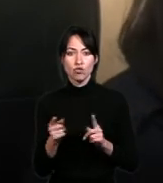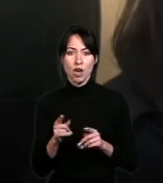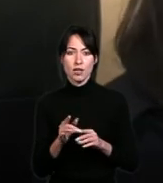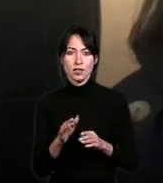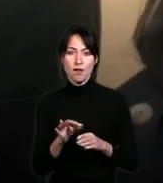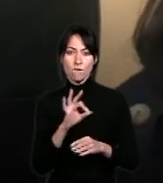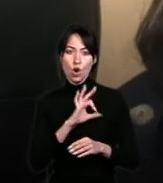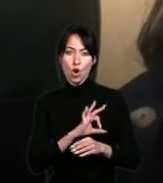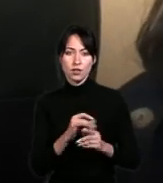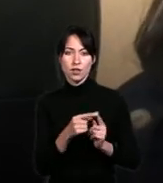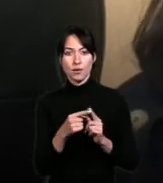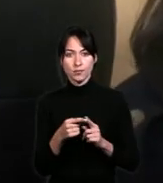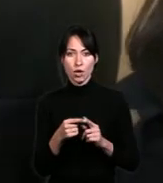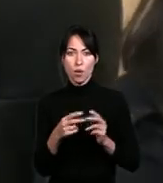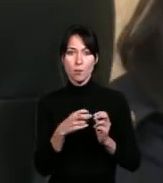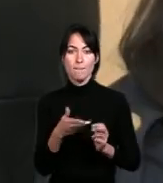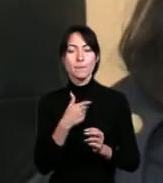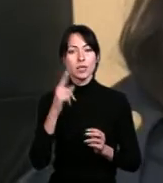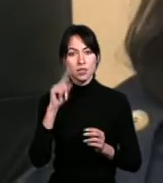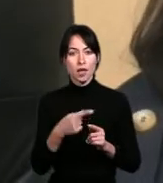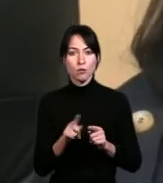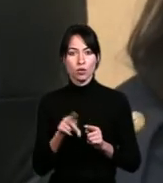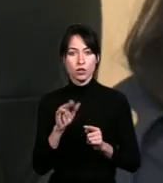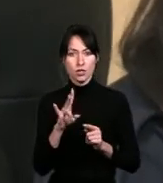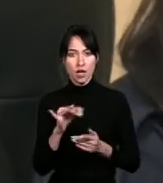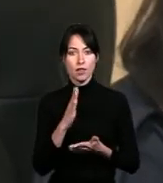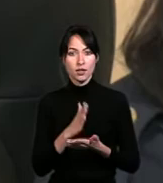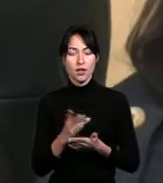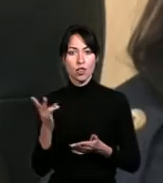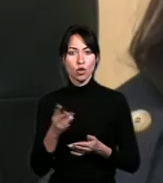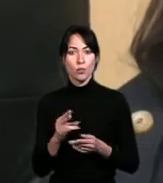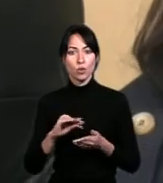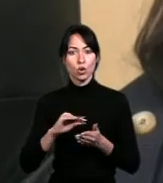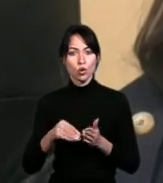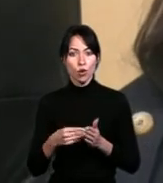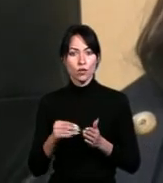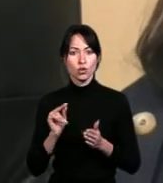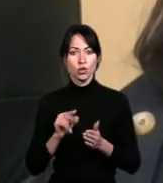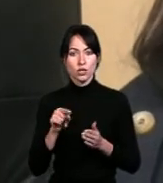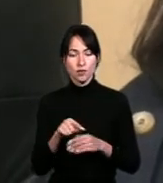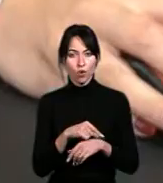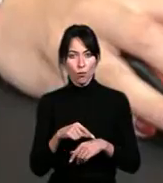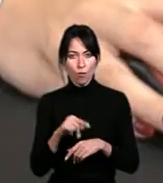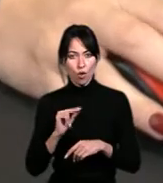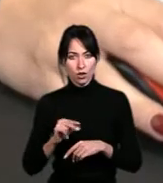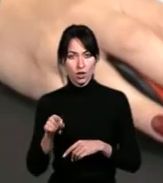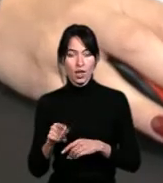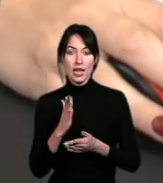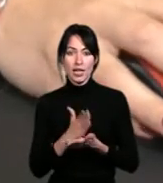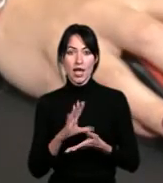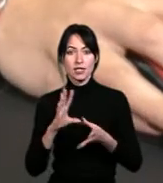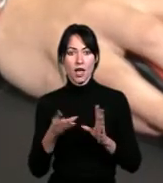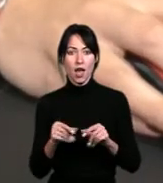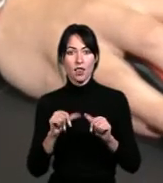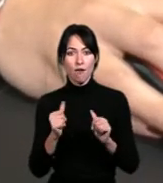певного обладнання, ми знаємо вже, ці дані є. Необхідна ще довідка щодо часів роботи вказаного обладнання. Є загальна